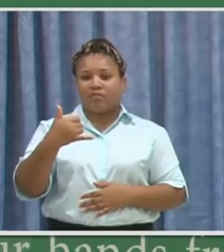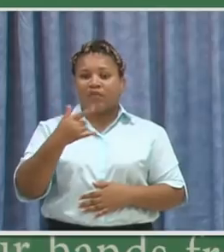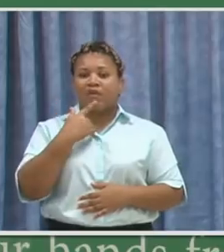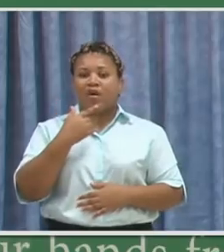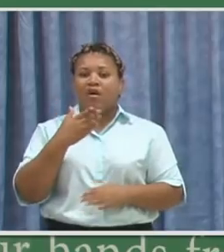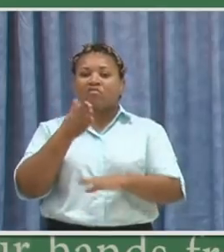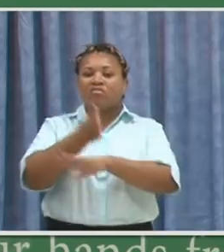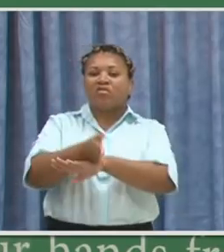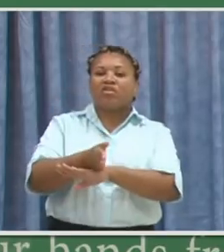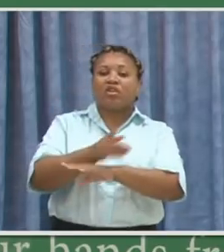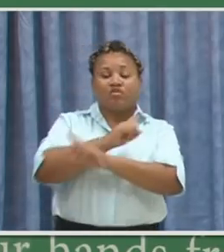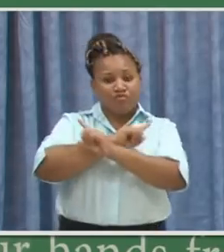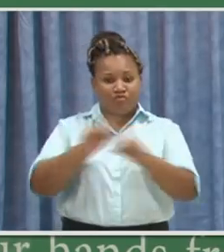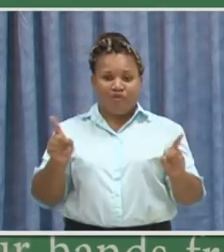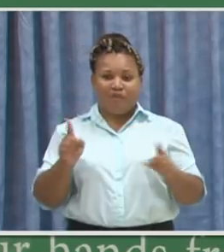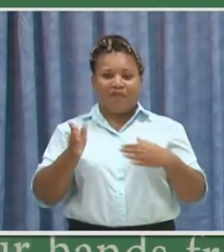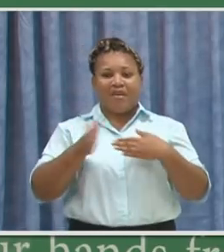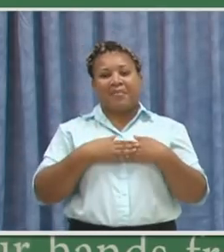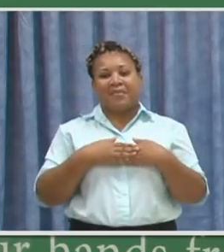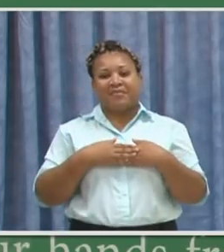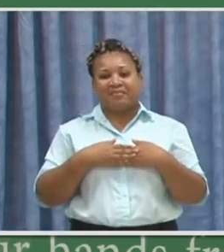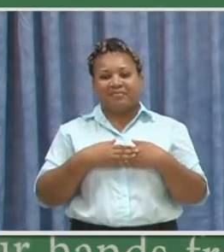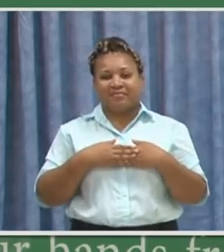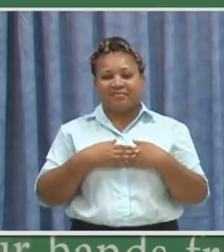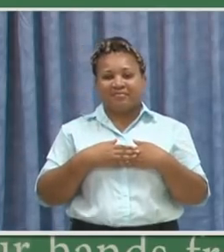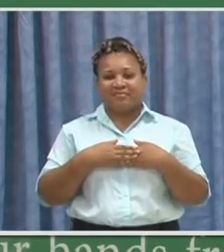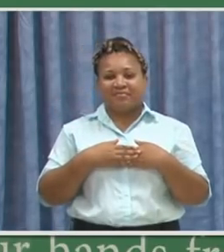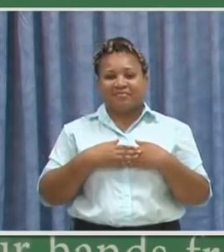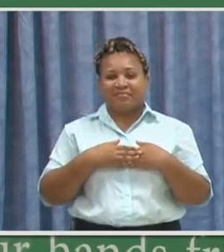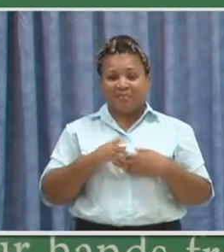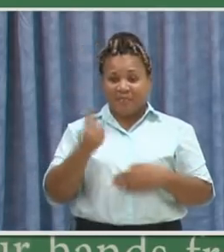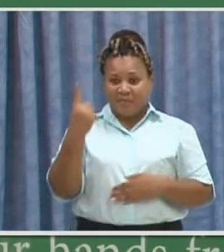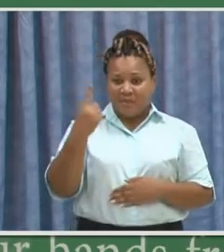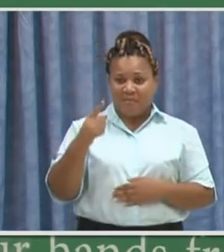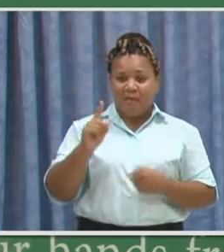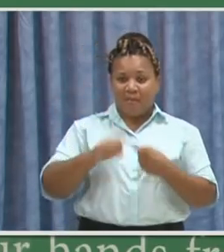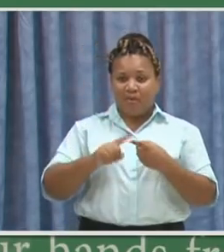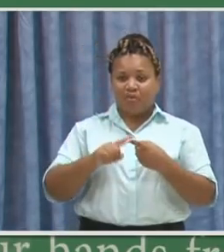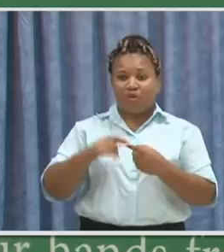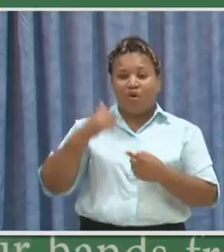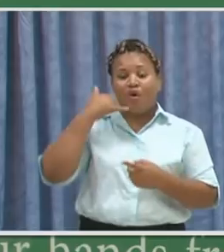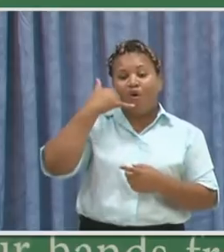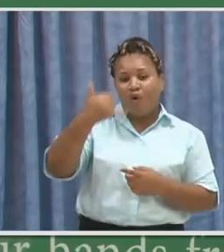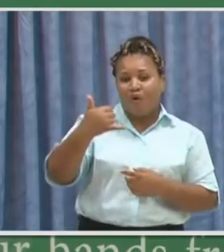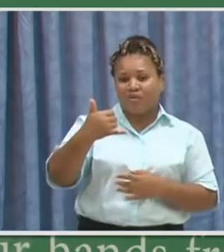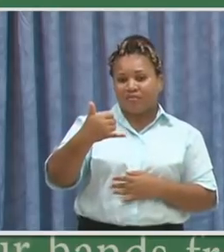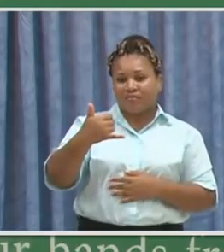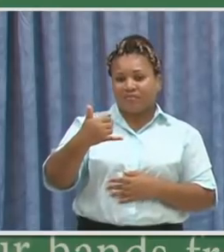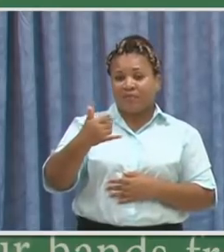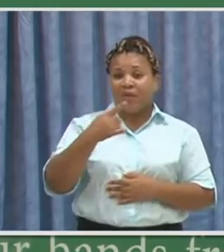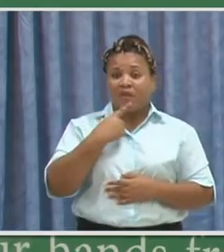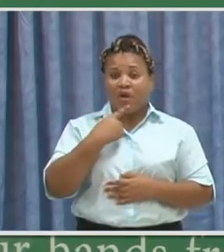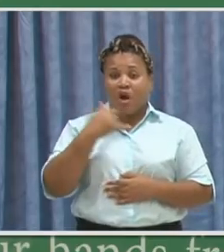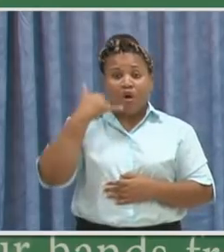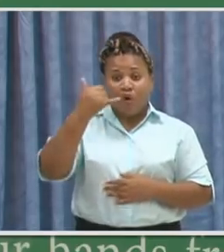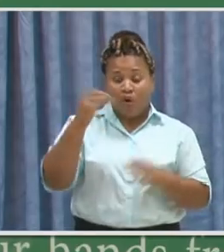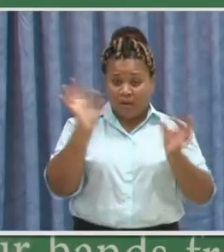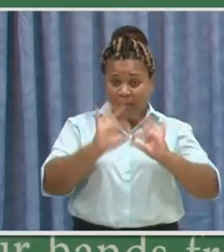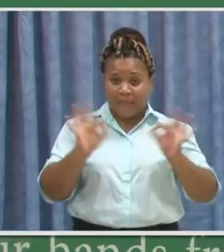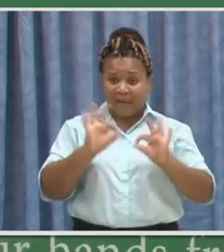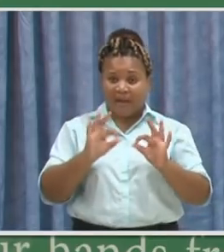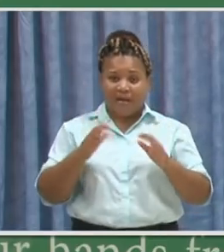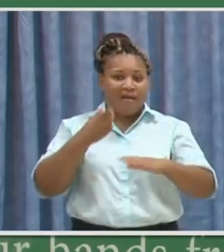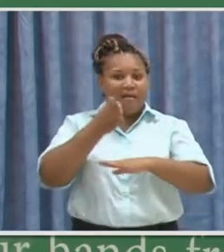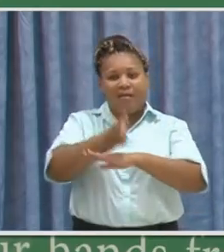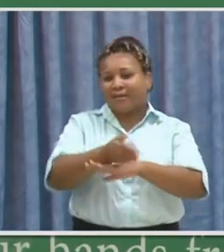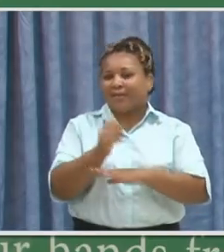devant, ça gagne l'année là pour nous servir, pour implémenter, pour faire ce qui nous achève, ça, mon objectif. Nous n'avons pas beaucoup de bar